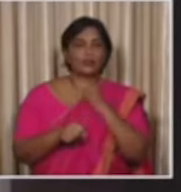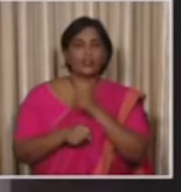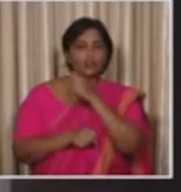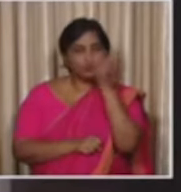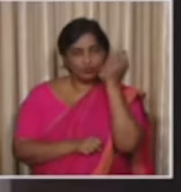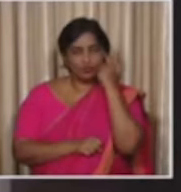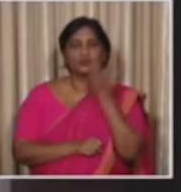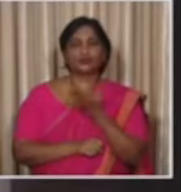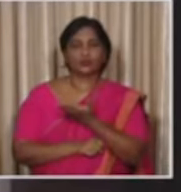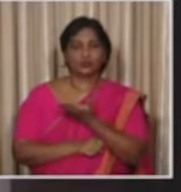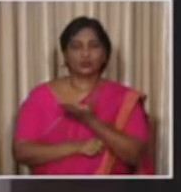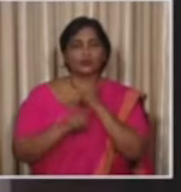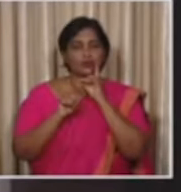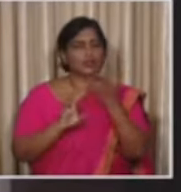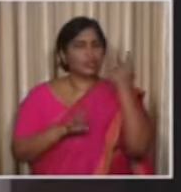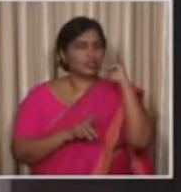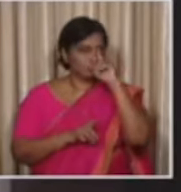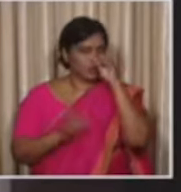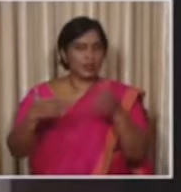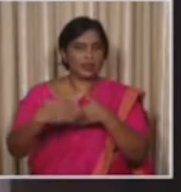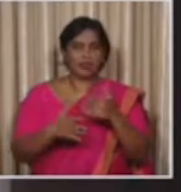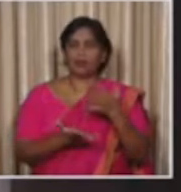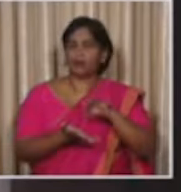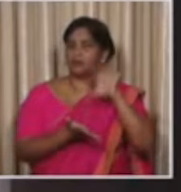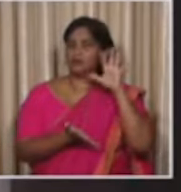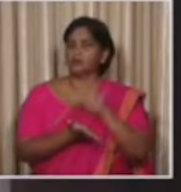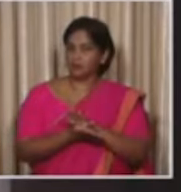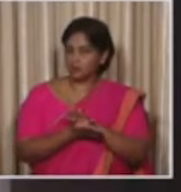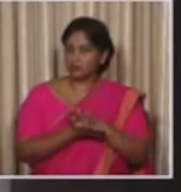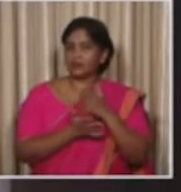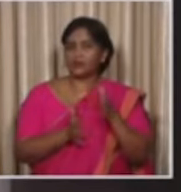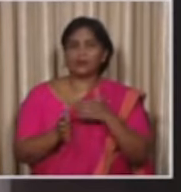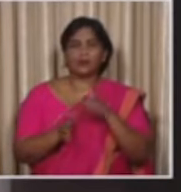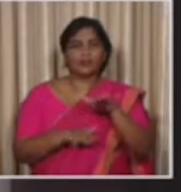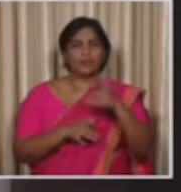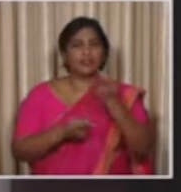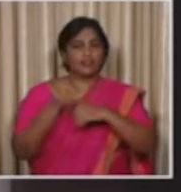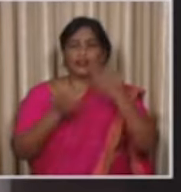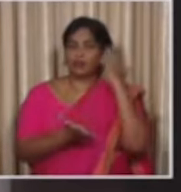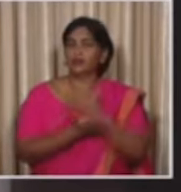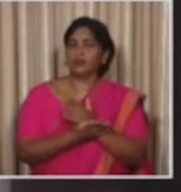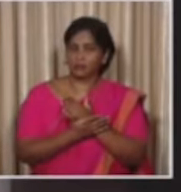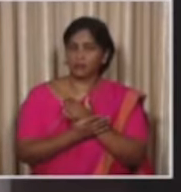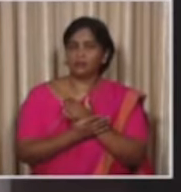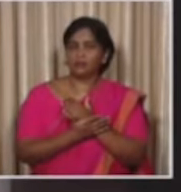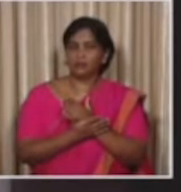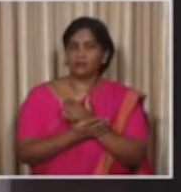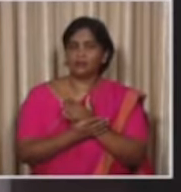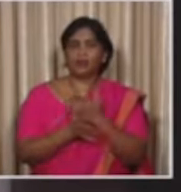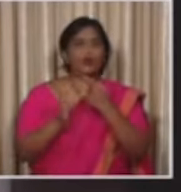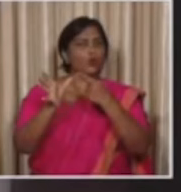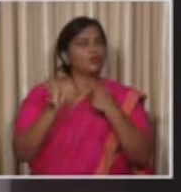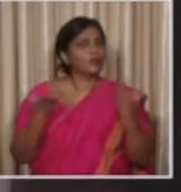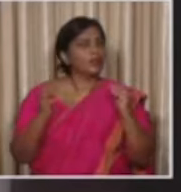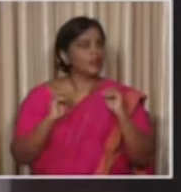දන්නවා. ඒ වගේම ගිය සතියේ කැබිනට් එක ගත්ත තීන්දුව පරාට එක්සිකියුෂන්ස් නතර කරන්න. ඇයි උත්තරයක්